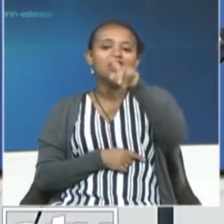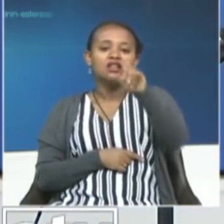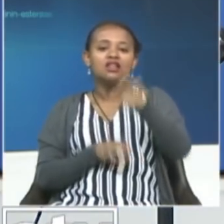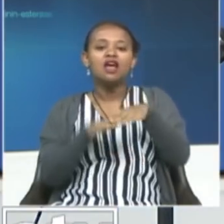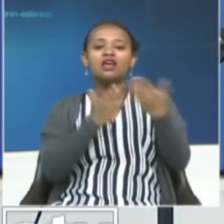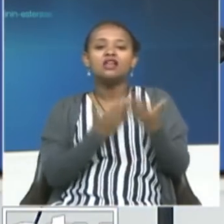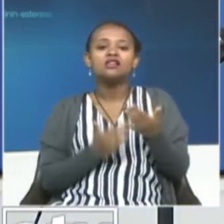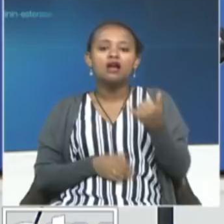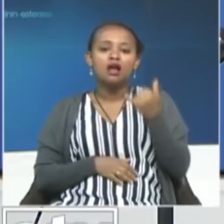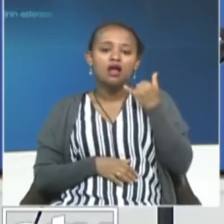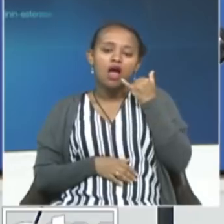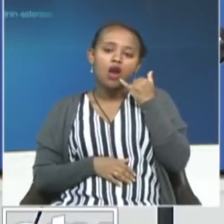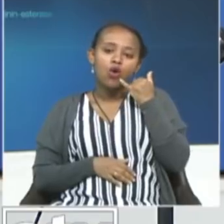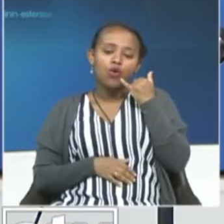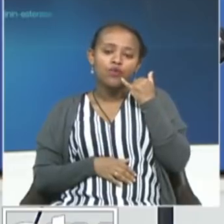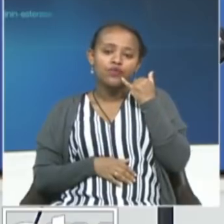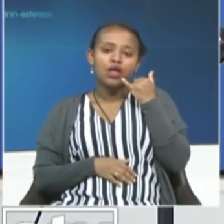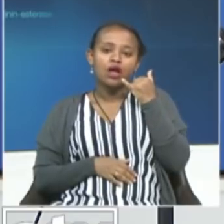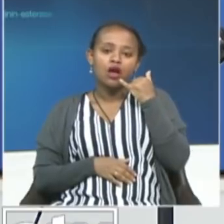እንመለሳለን።